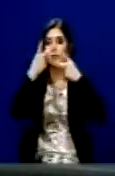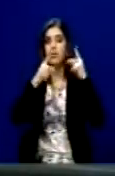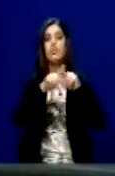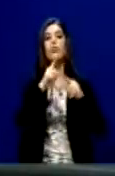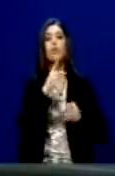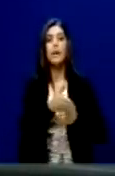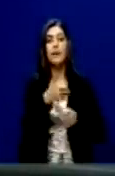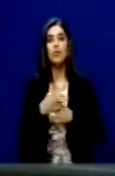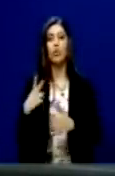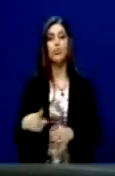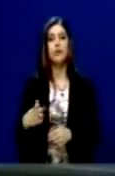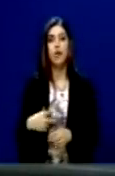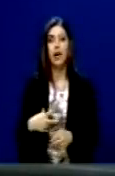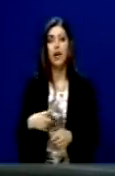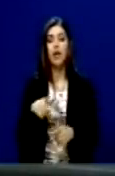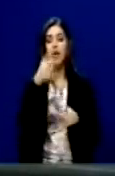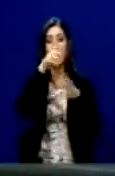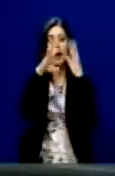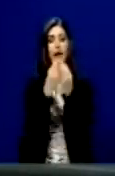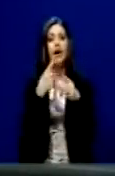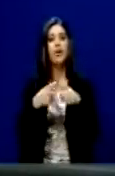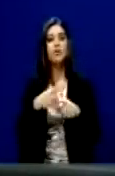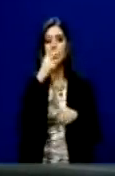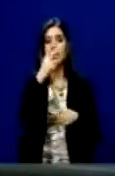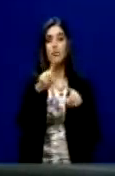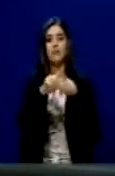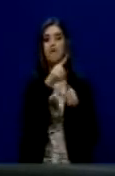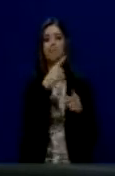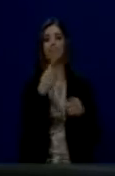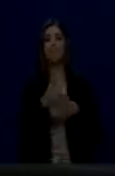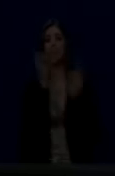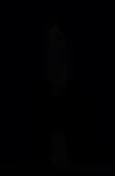vet. Kjo qeveri në secilin rast e ka dëshmuar se nuk është e tillë. Faleminderit.